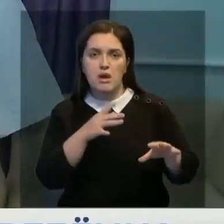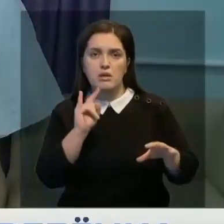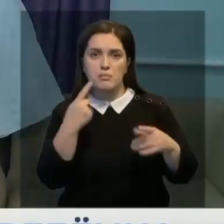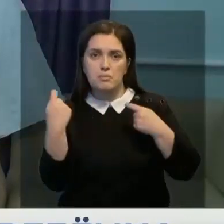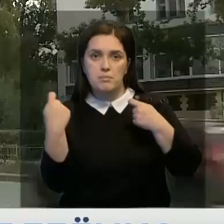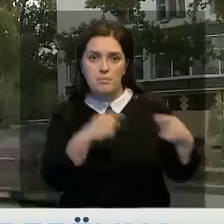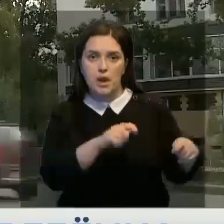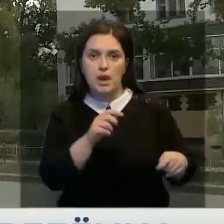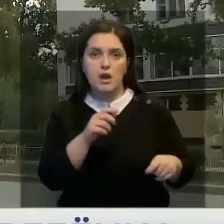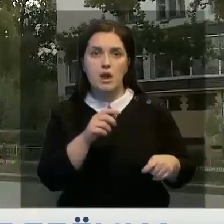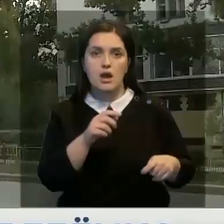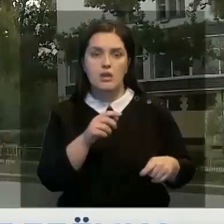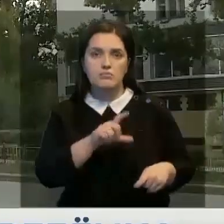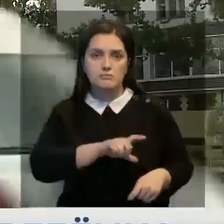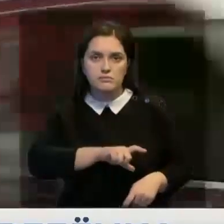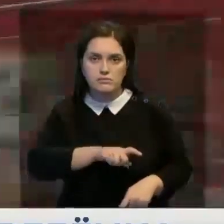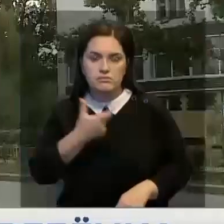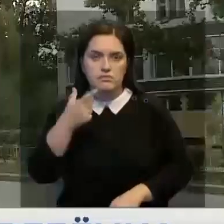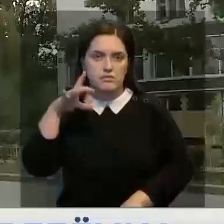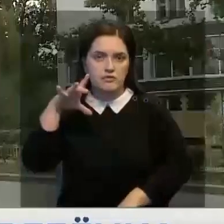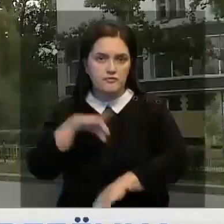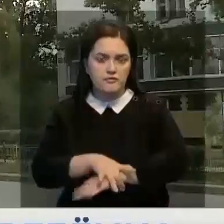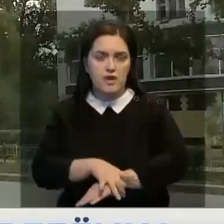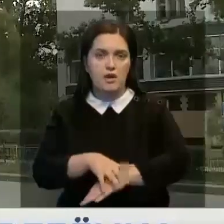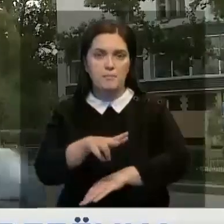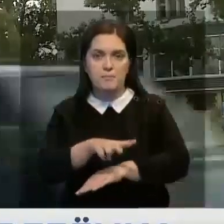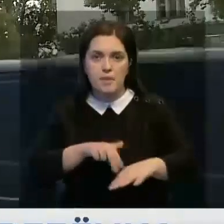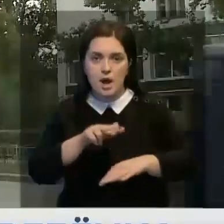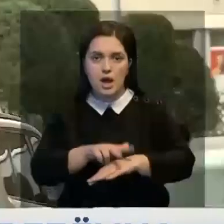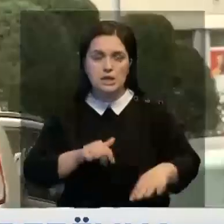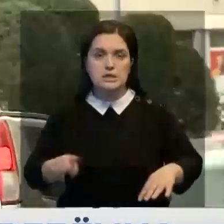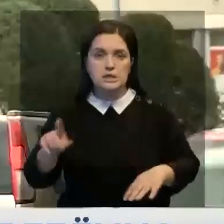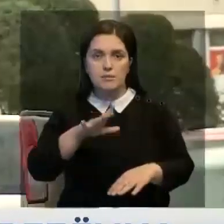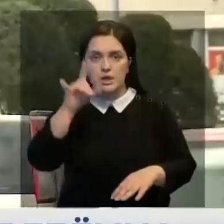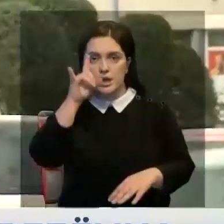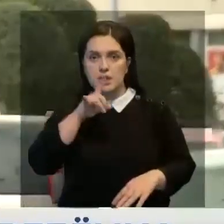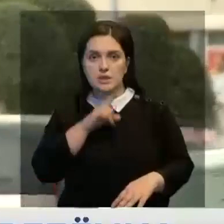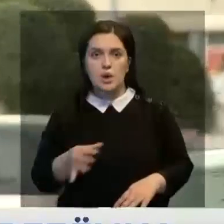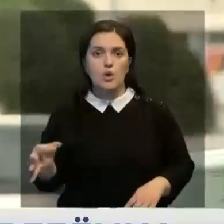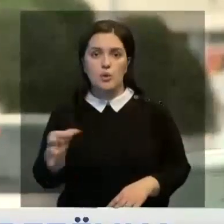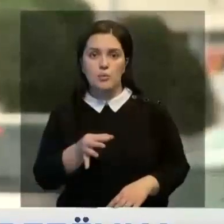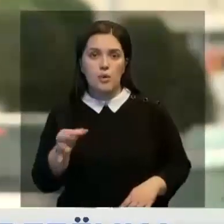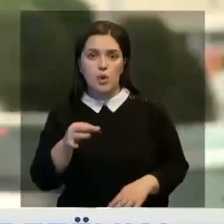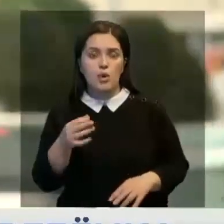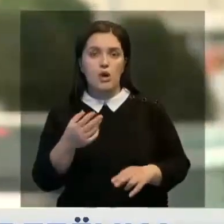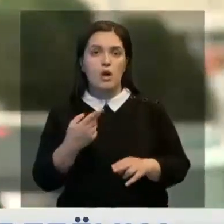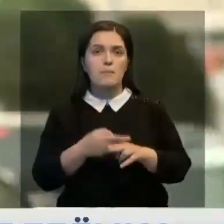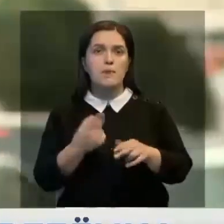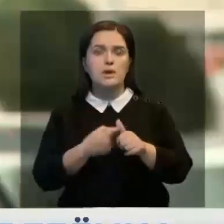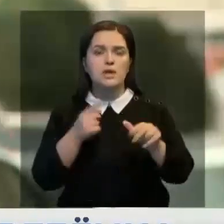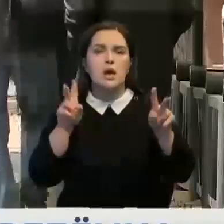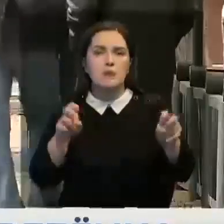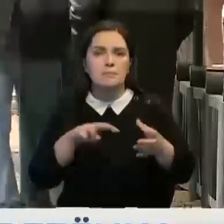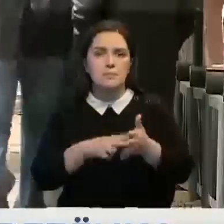района. Вопиющий факт выявили правоохранители Западно-Казахстанской области во время оперативно-профилактического мероприятия